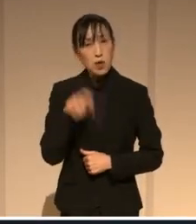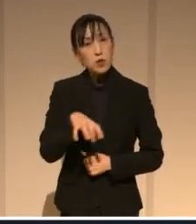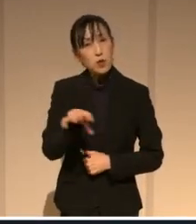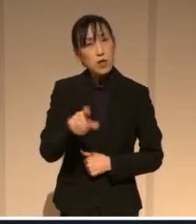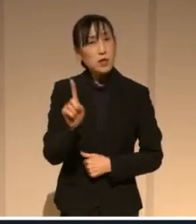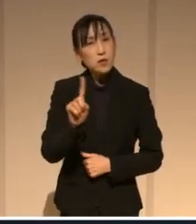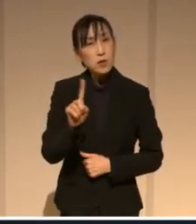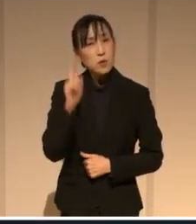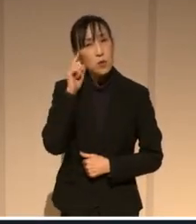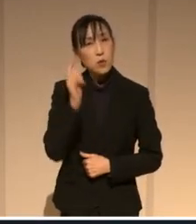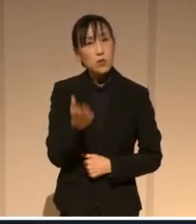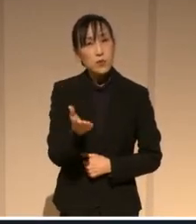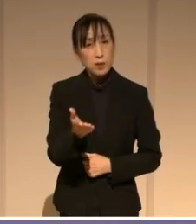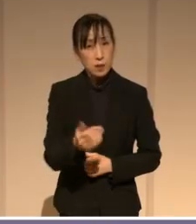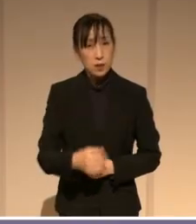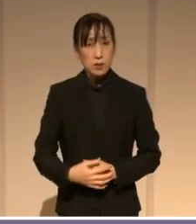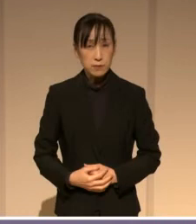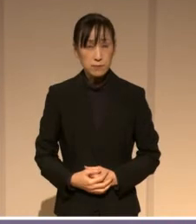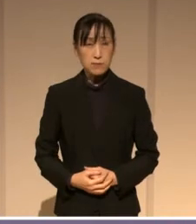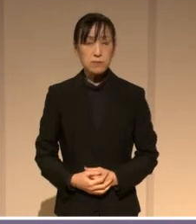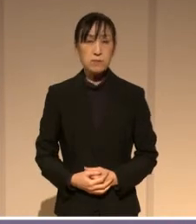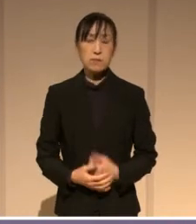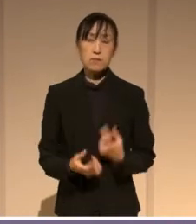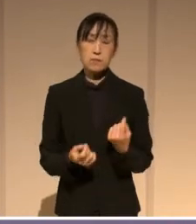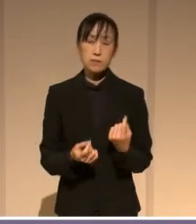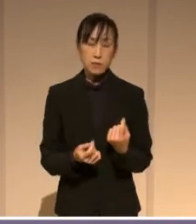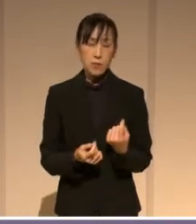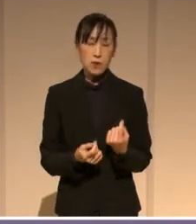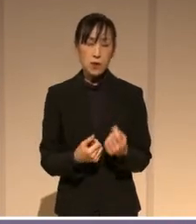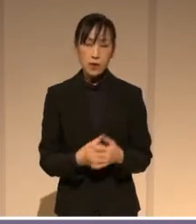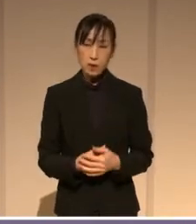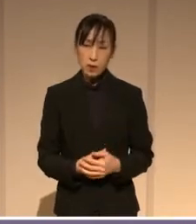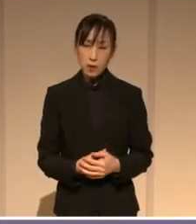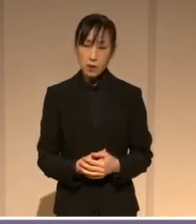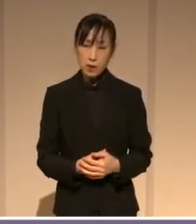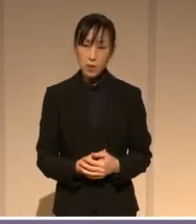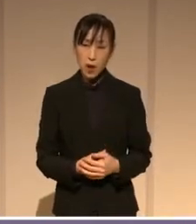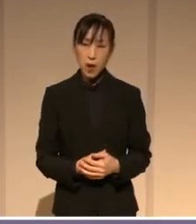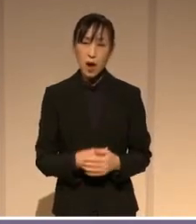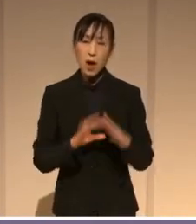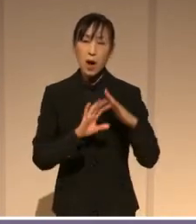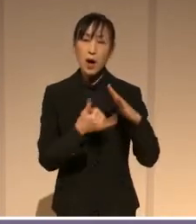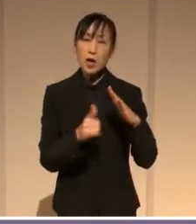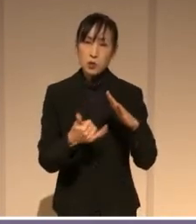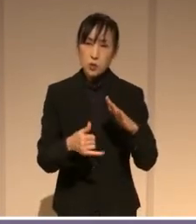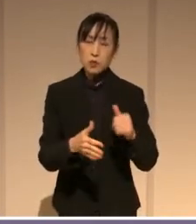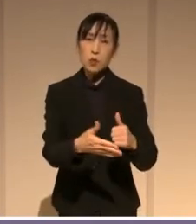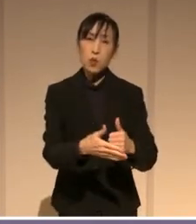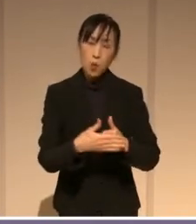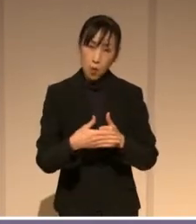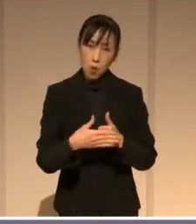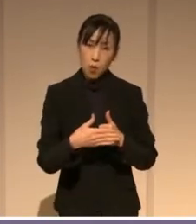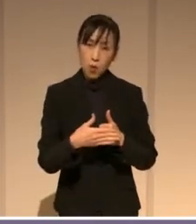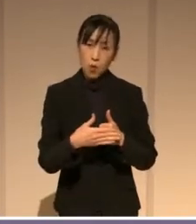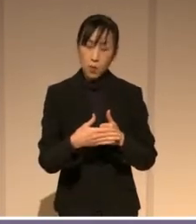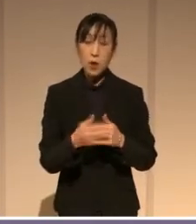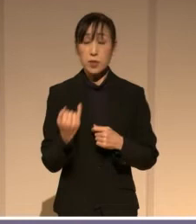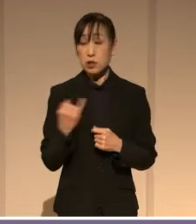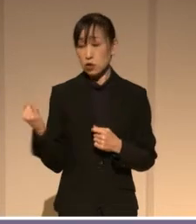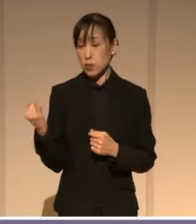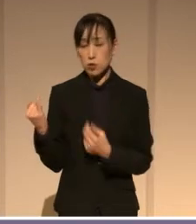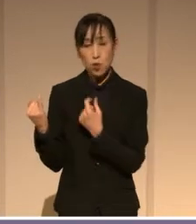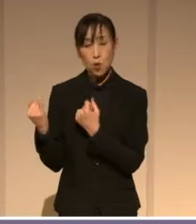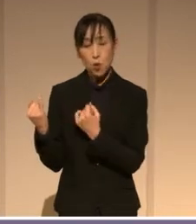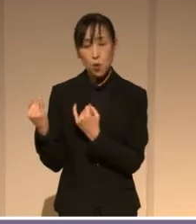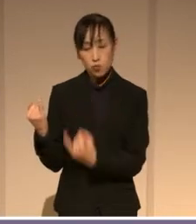いらっしゃいますでですねはやっぱり家族のフォローワー北スマート娘が二人娘